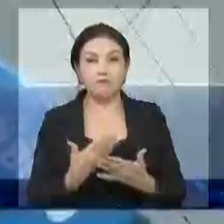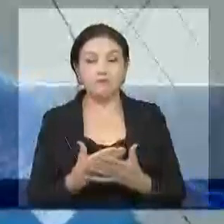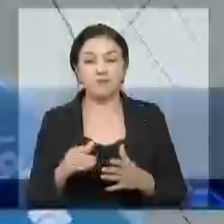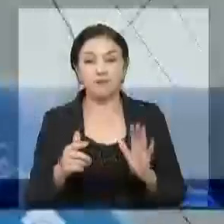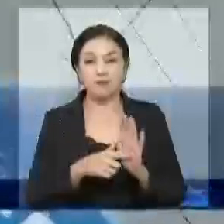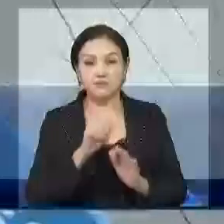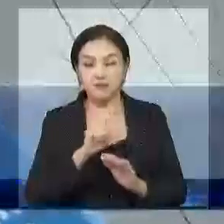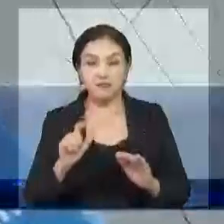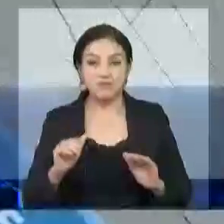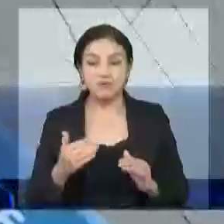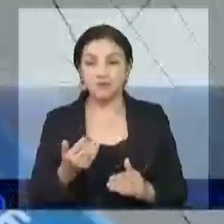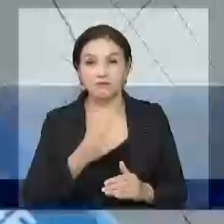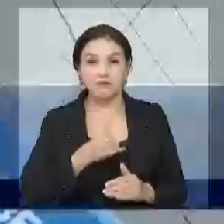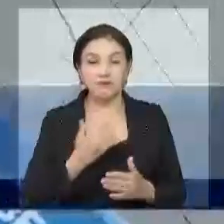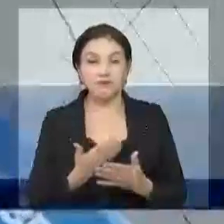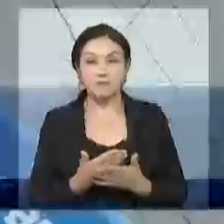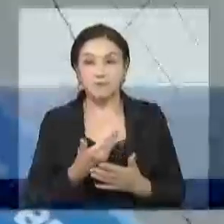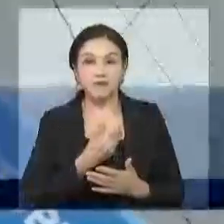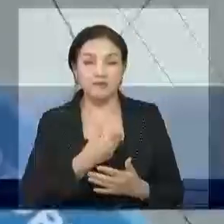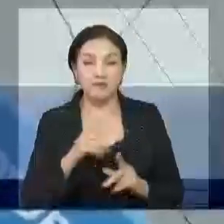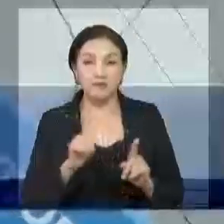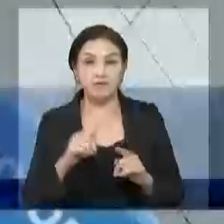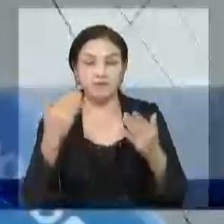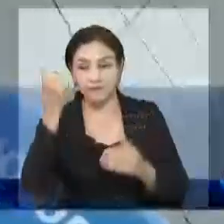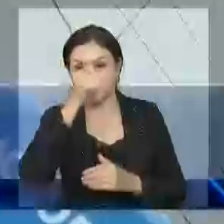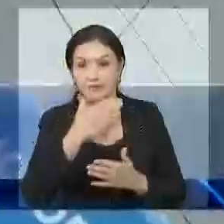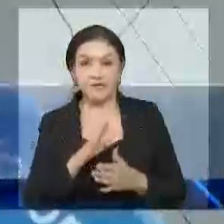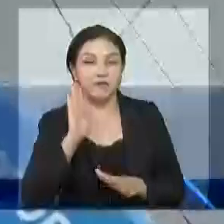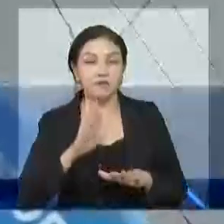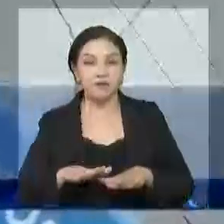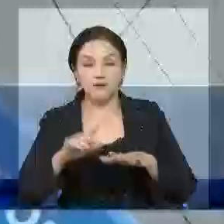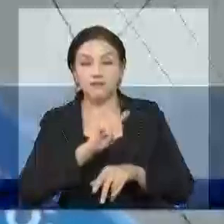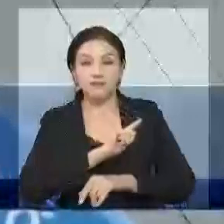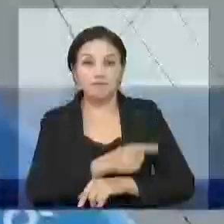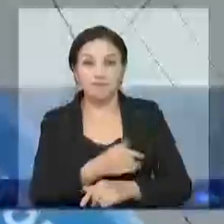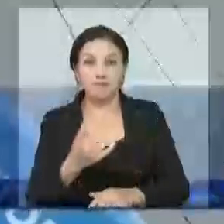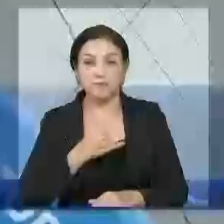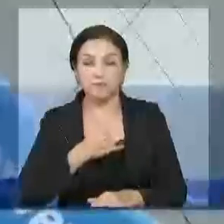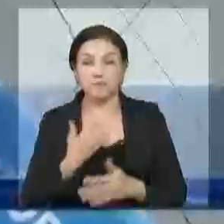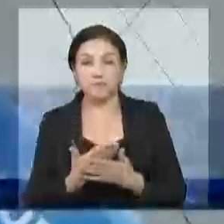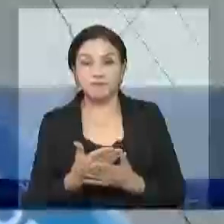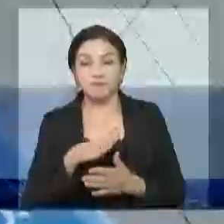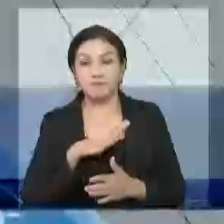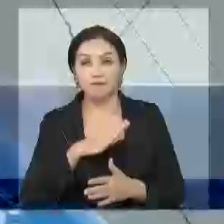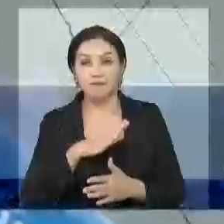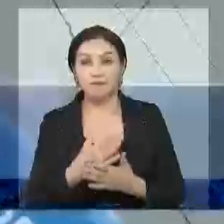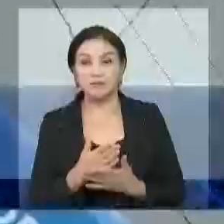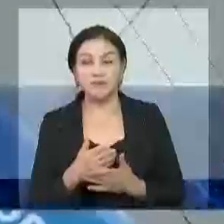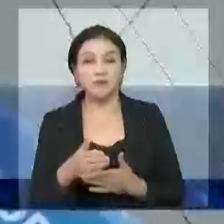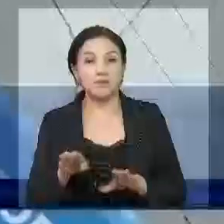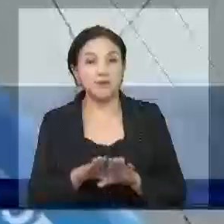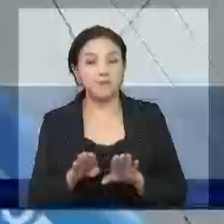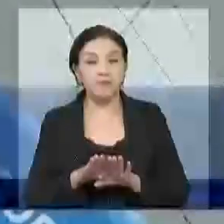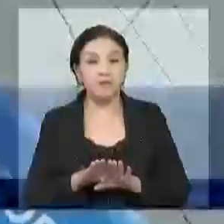7 человек в нашей семье. Вообще, хотелось бы отметить, что в этом году паводок был очень сильным. У нас ранее происходили наводнения, но